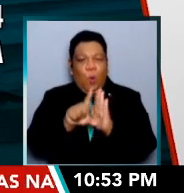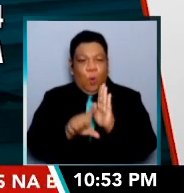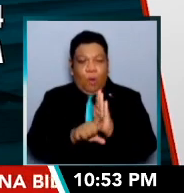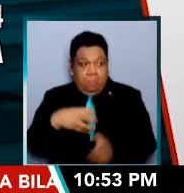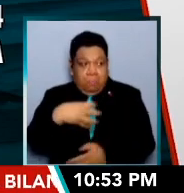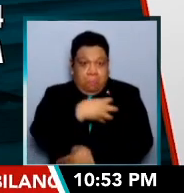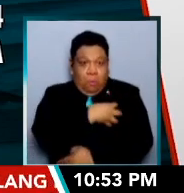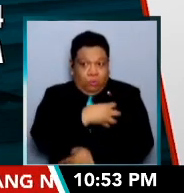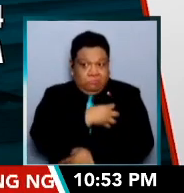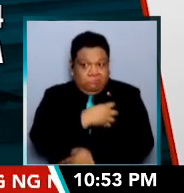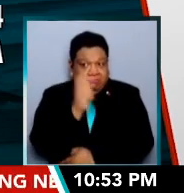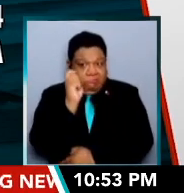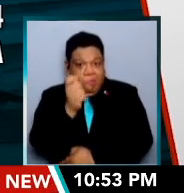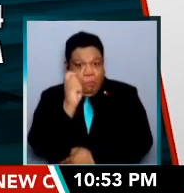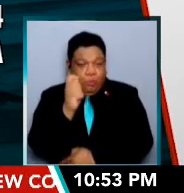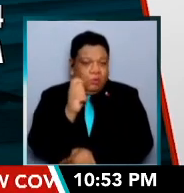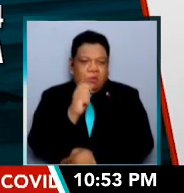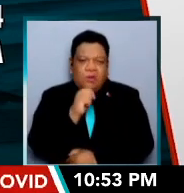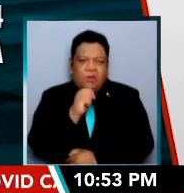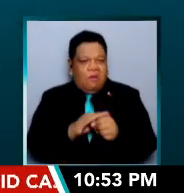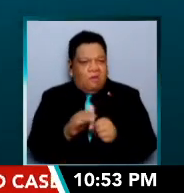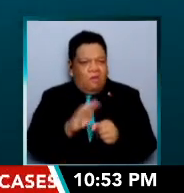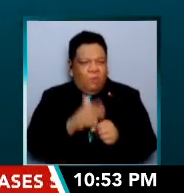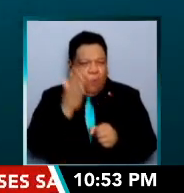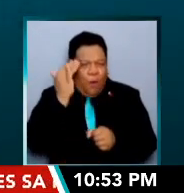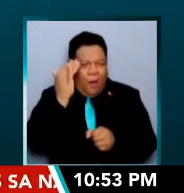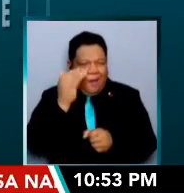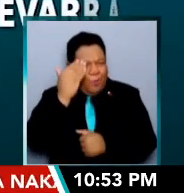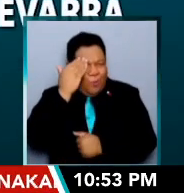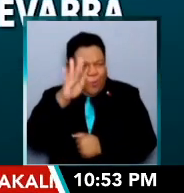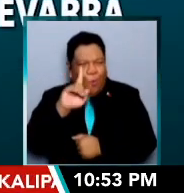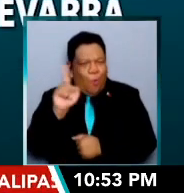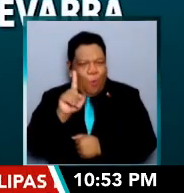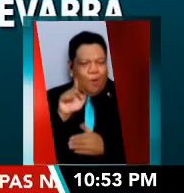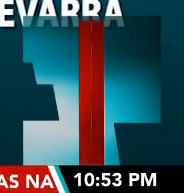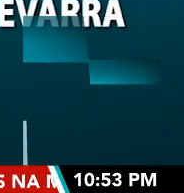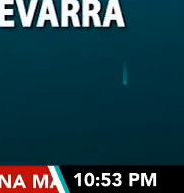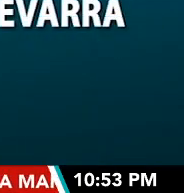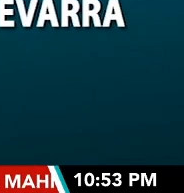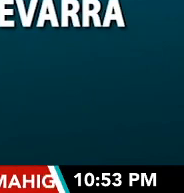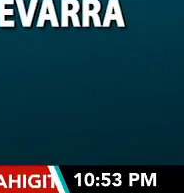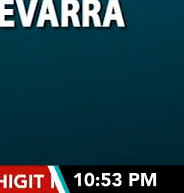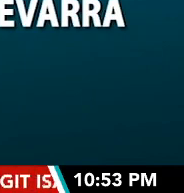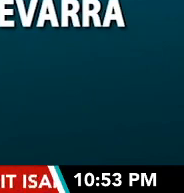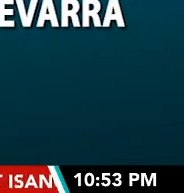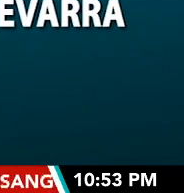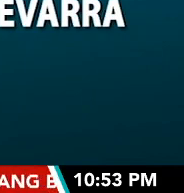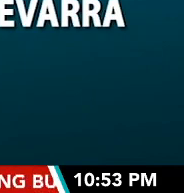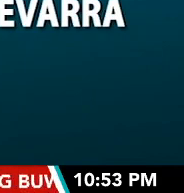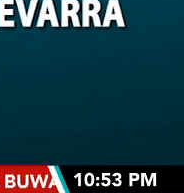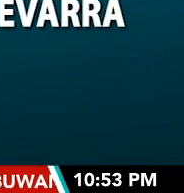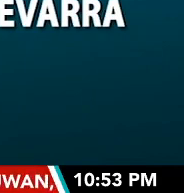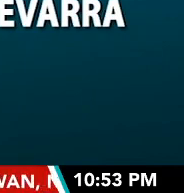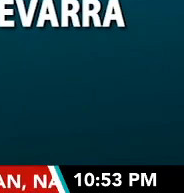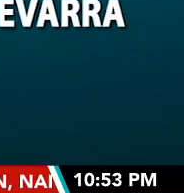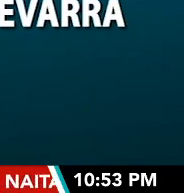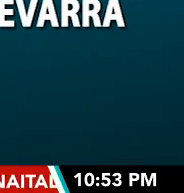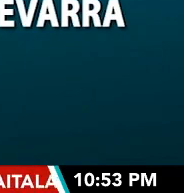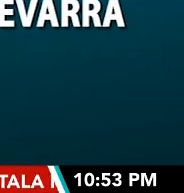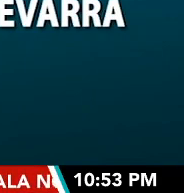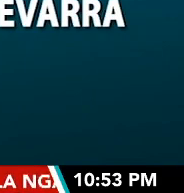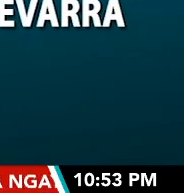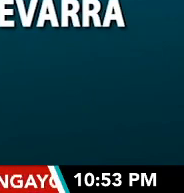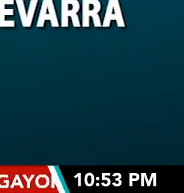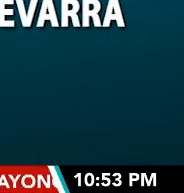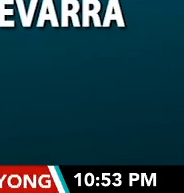sa krimen laban sa mga akusado. Ikinalungkot naman ni Justice Secretary Minardo Guevara ang desisyon ng korte. Wala pa raw